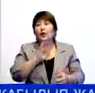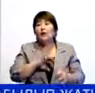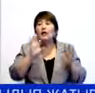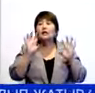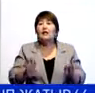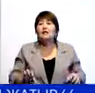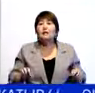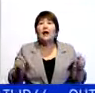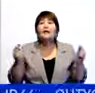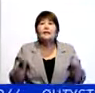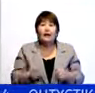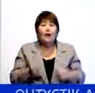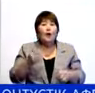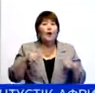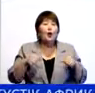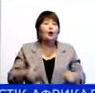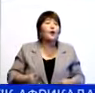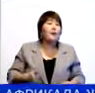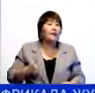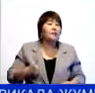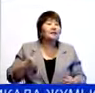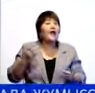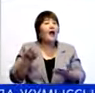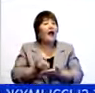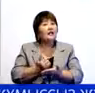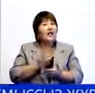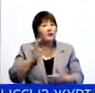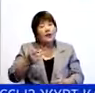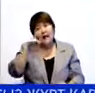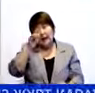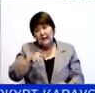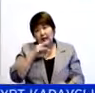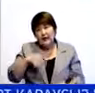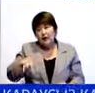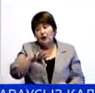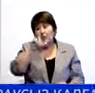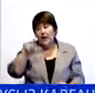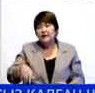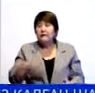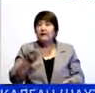заңнамаға сәйкес олардың құқықтық мәртебесі анықталатын болады. Яғни Қазақстан Республикасының